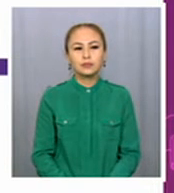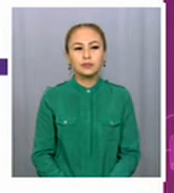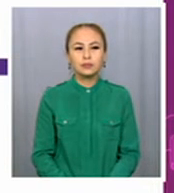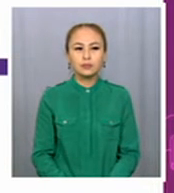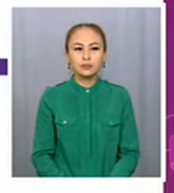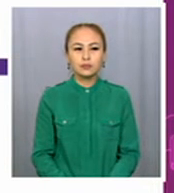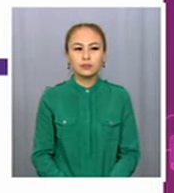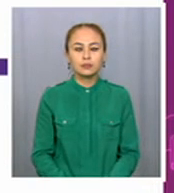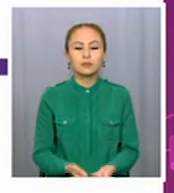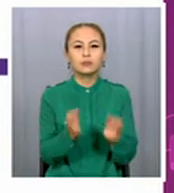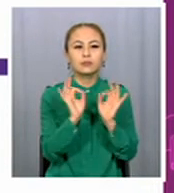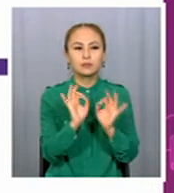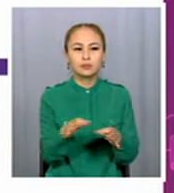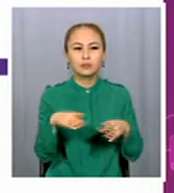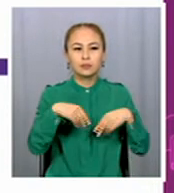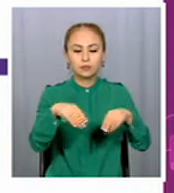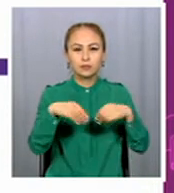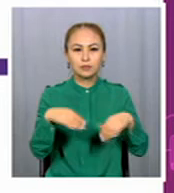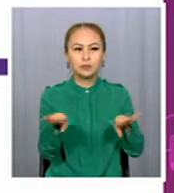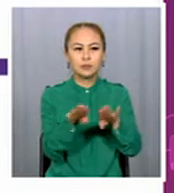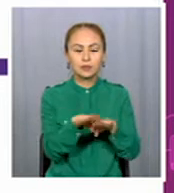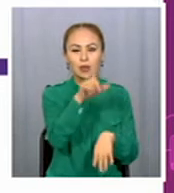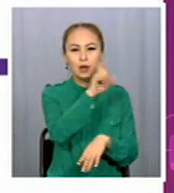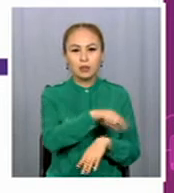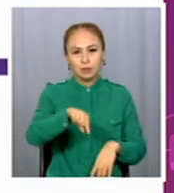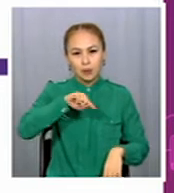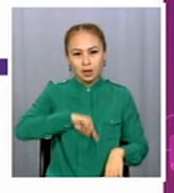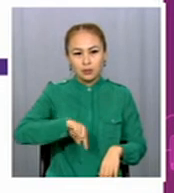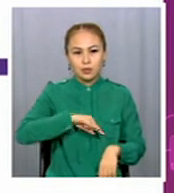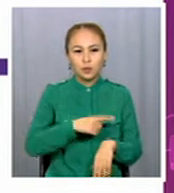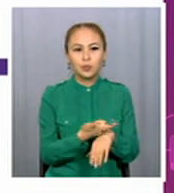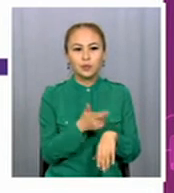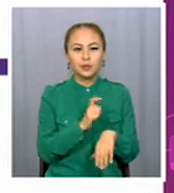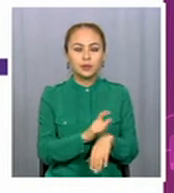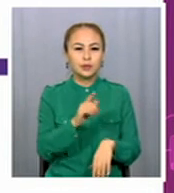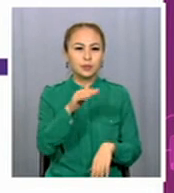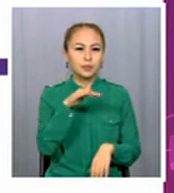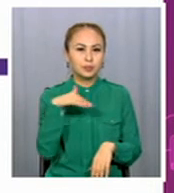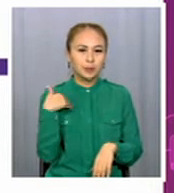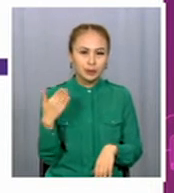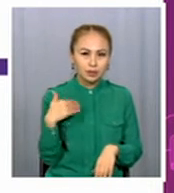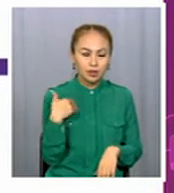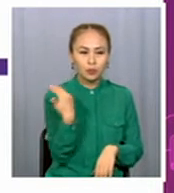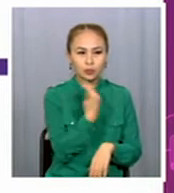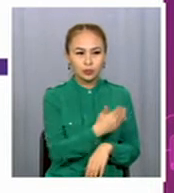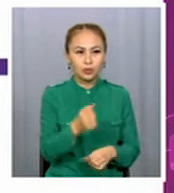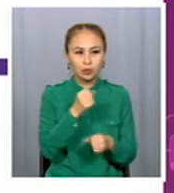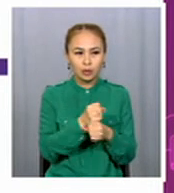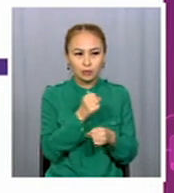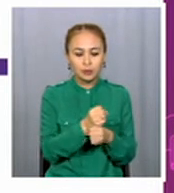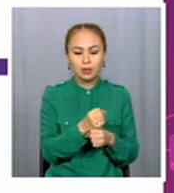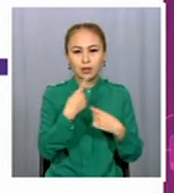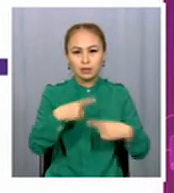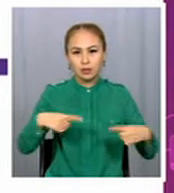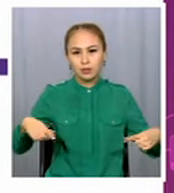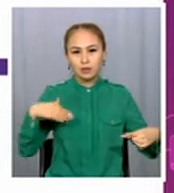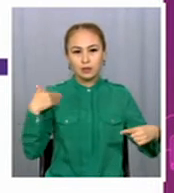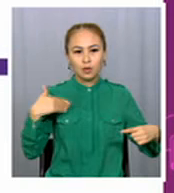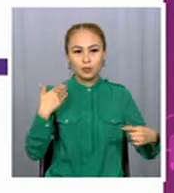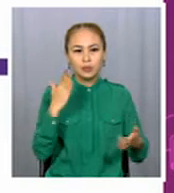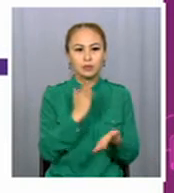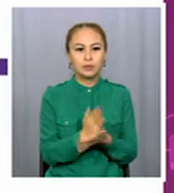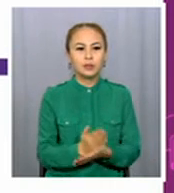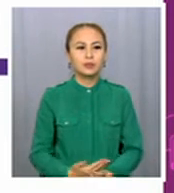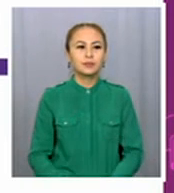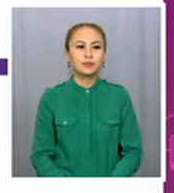Дұрыс айтасыңдар, орам жапырақ адам ағзасына өте пайдалы. Оның құрамында көптеген дәрумендер бар екен.